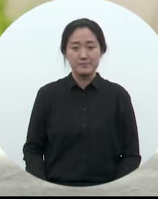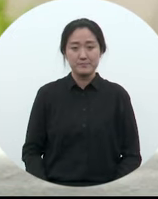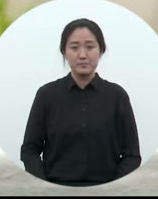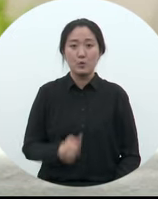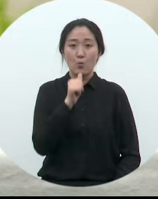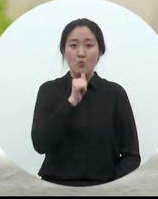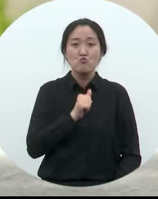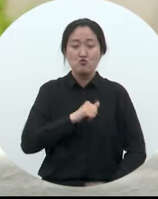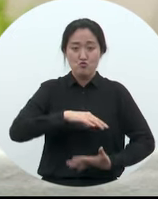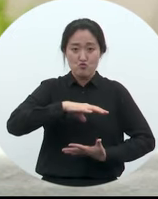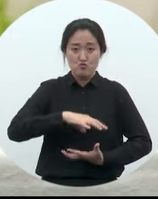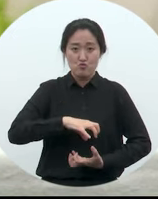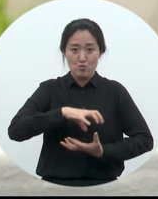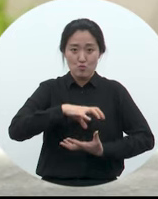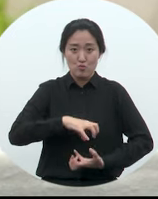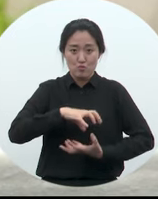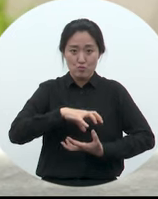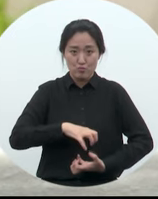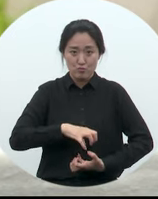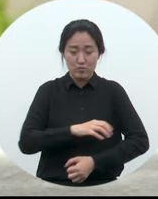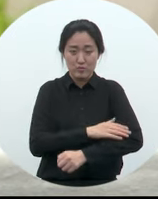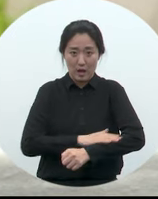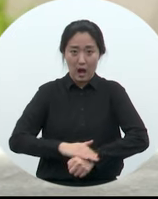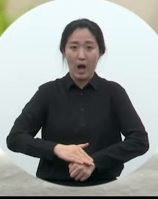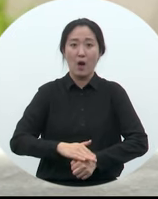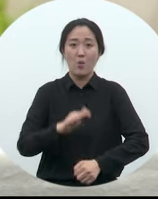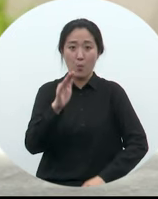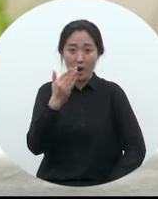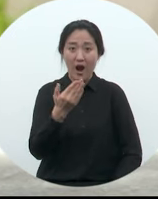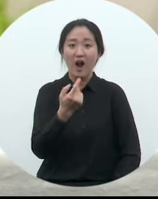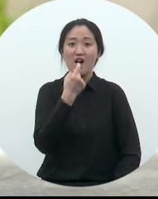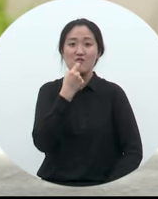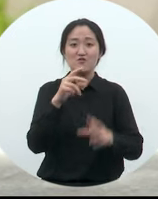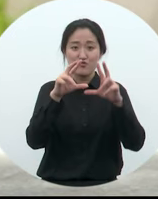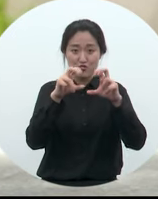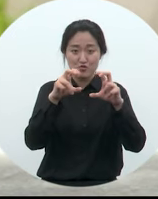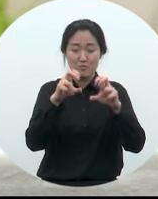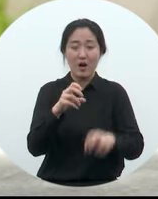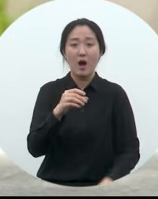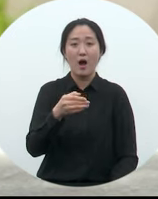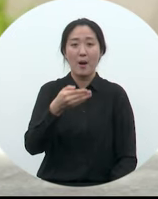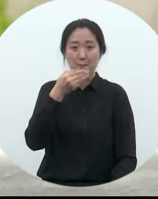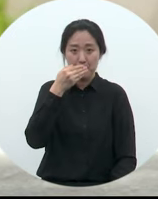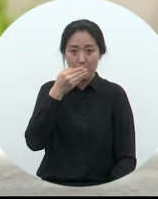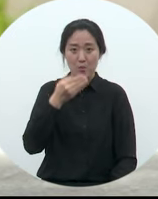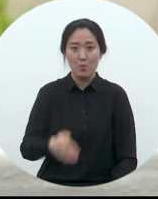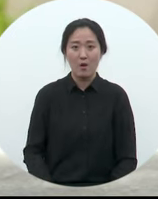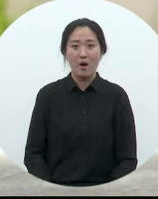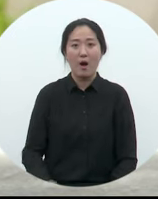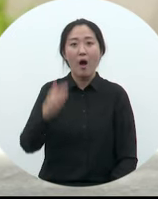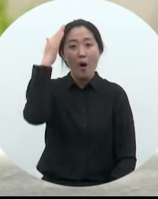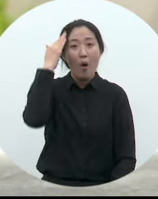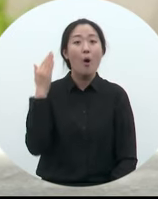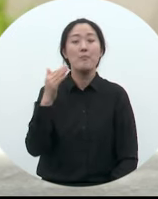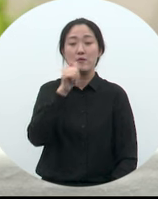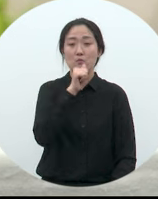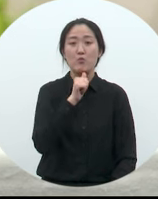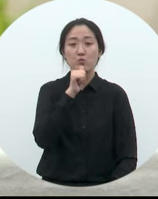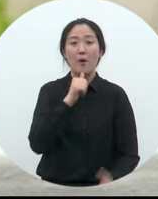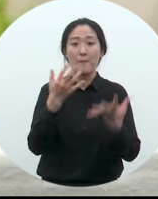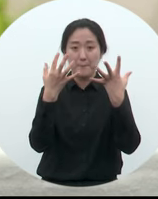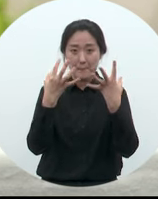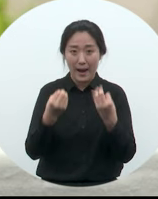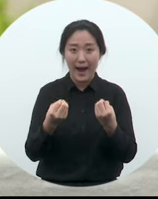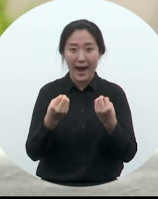흡수가 잘 되니까 콩을 드실 때는 두부로 해서 드시고 그냥 일반 콩보다는 검은 콩이